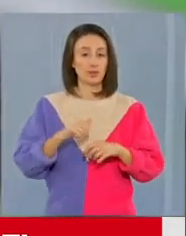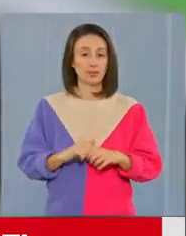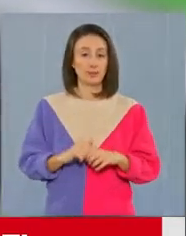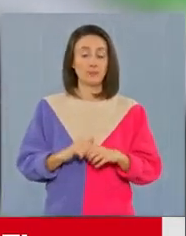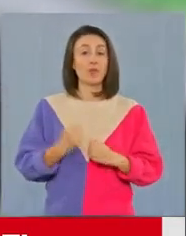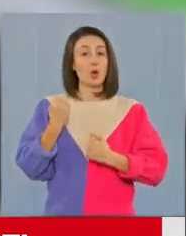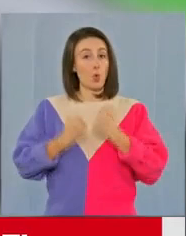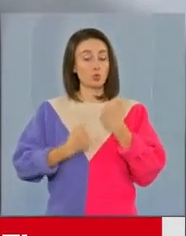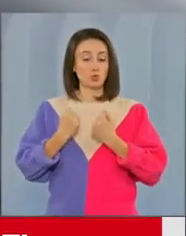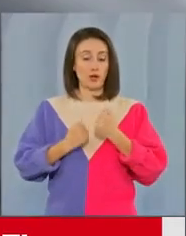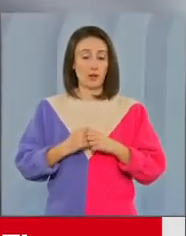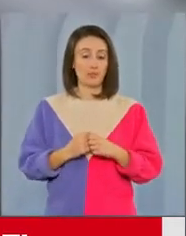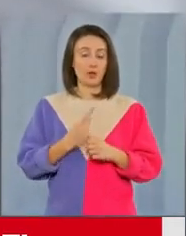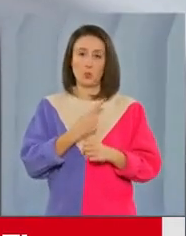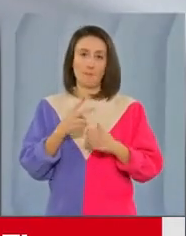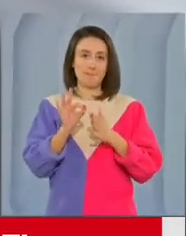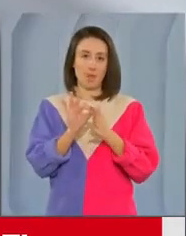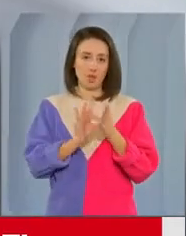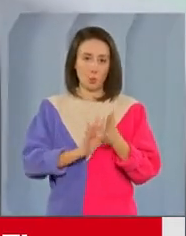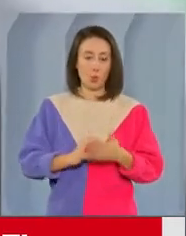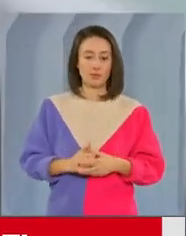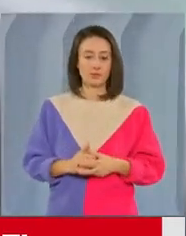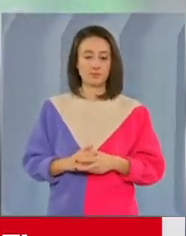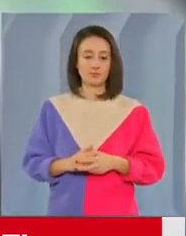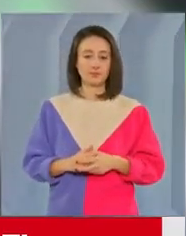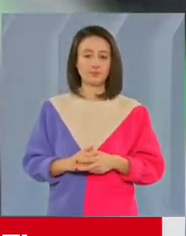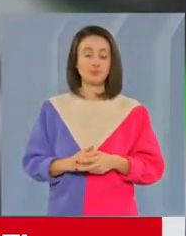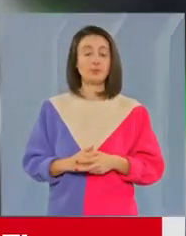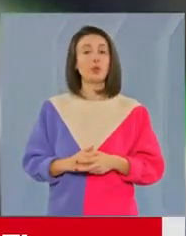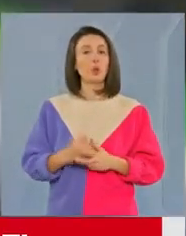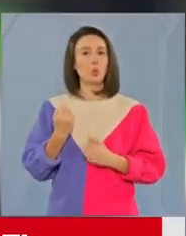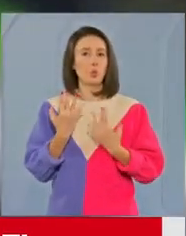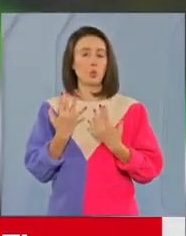respectiv conducerea unui vehicul neînmatriculat, conducerea unui vehicul cu numere